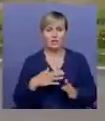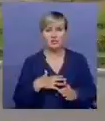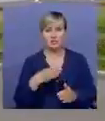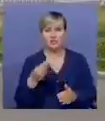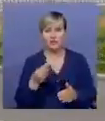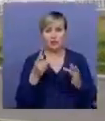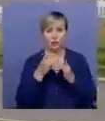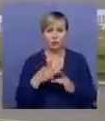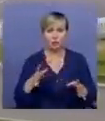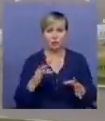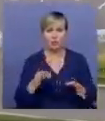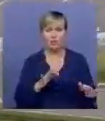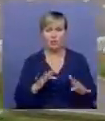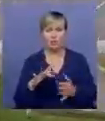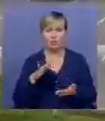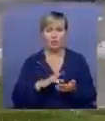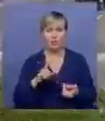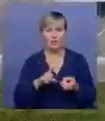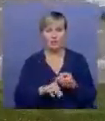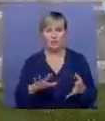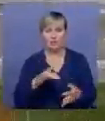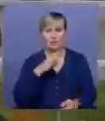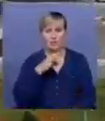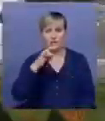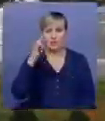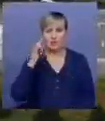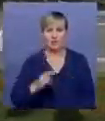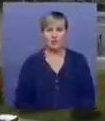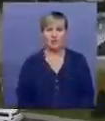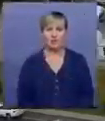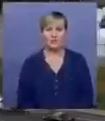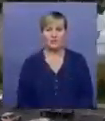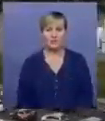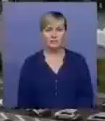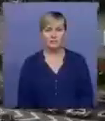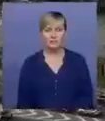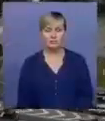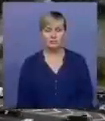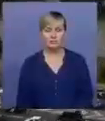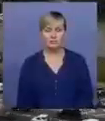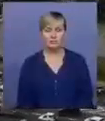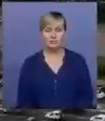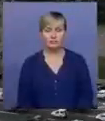финансовым, культурным и деловым центром независимого Казахстана. Ильзат Акчурин, Мурат Айжанов, телеканал Алматы.